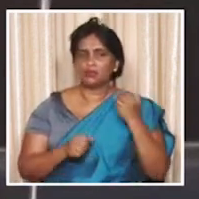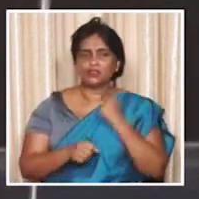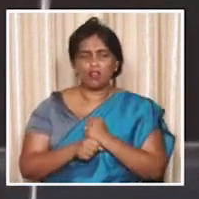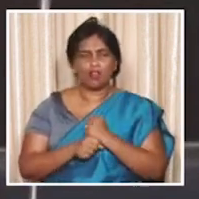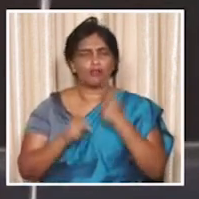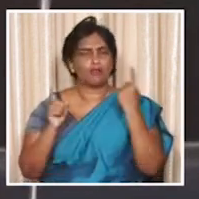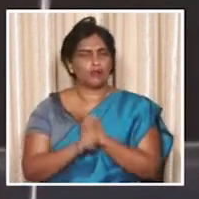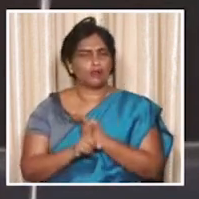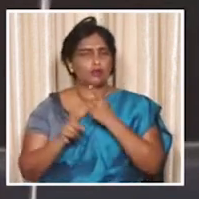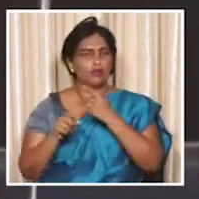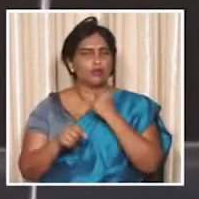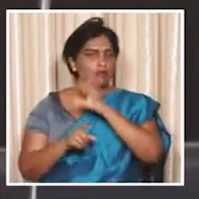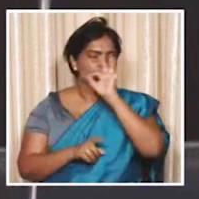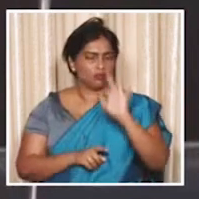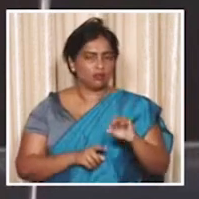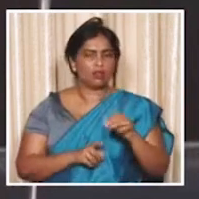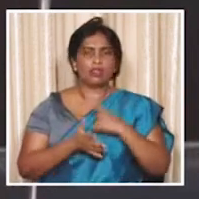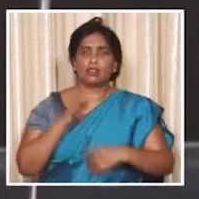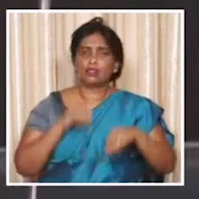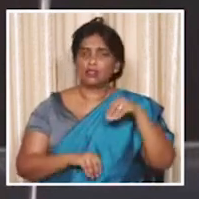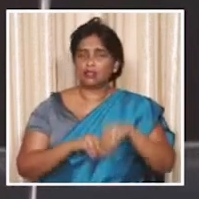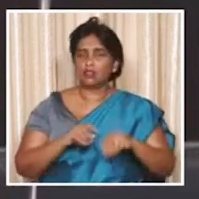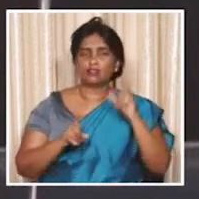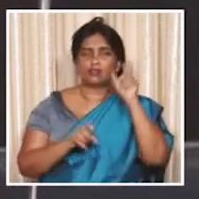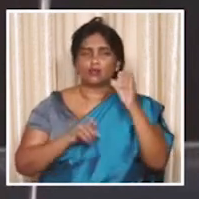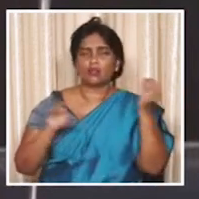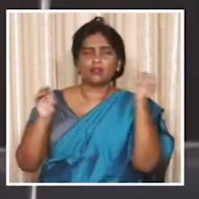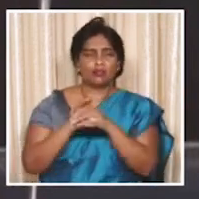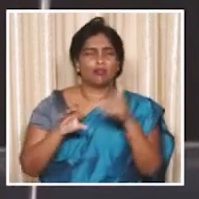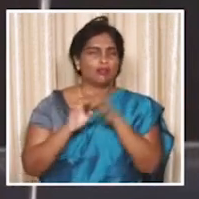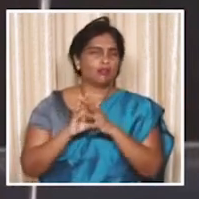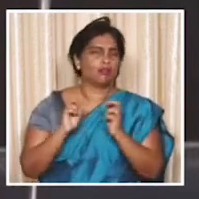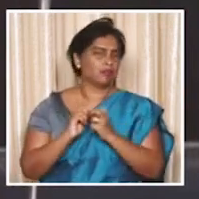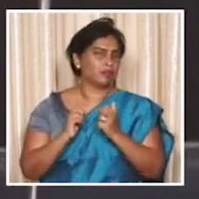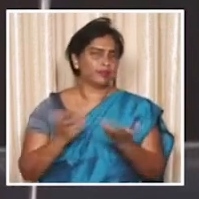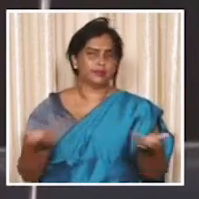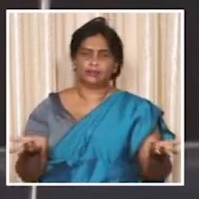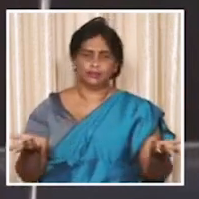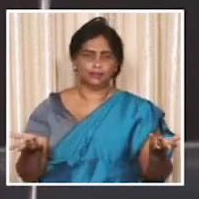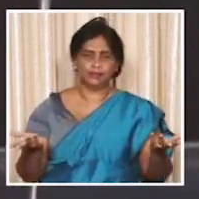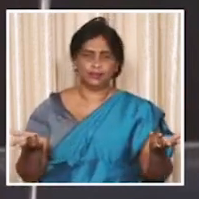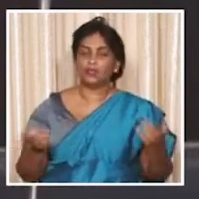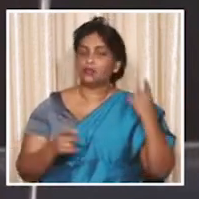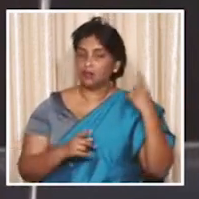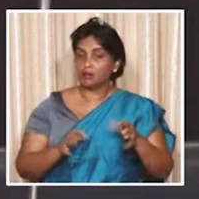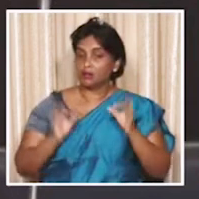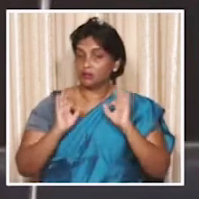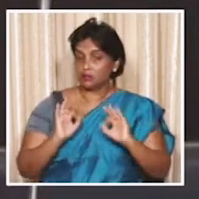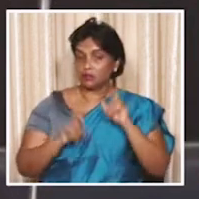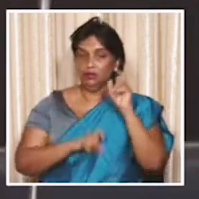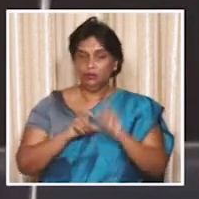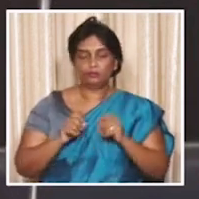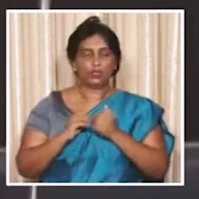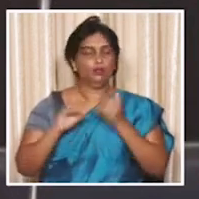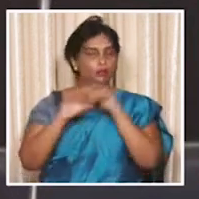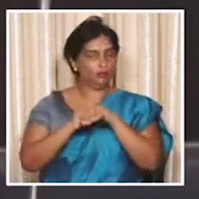එනකොට එන ඔබතුමා පත් කරාද මම දන්නේ. දේශපාලනයෙන් කට්ටිය ඇතුළට දාපු නිසානේ මේ තත්ත්වයට අපි වෙලා ඉන්නේ. ඒසා සුදුසු පිරිසක්